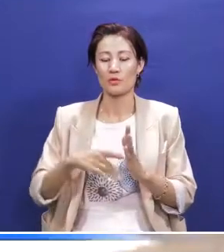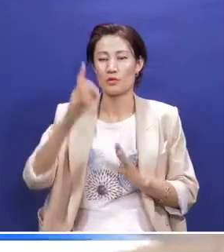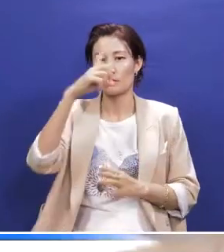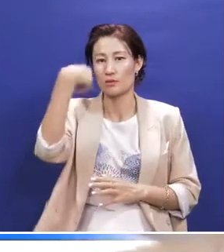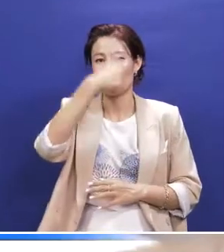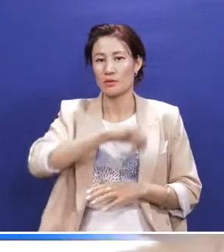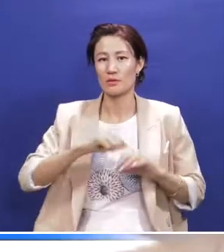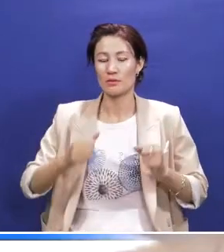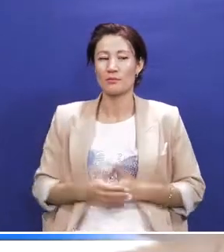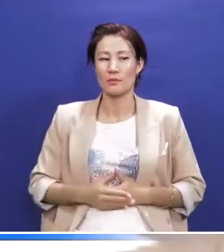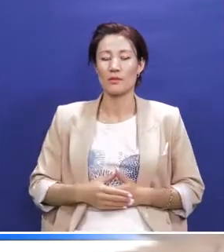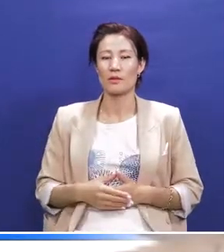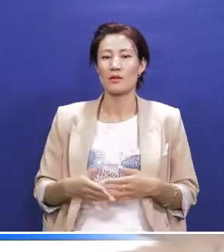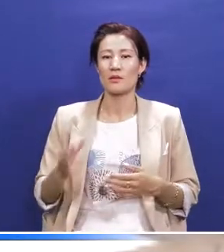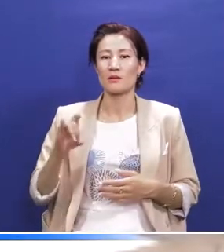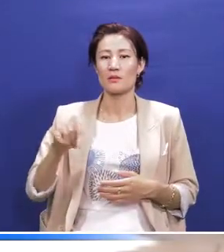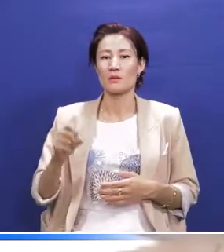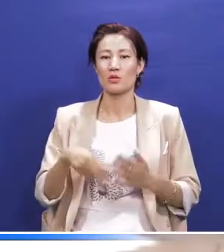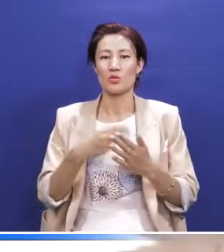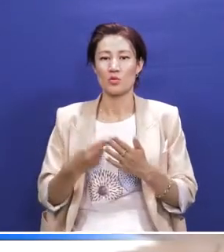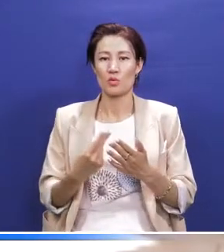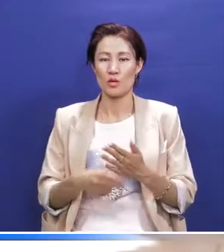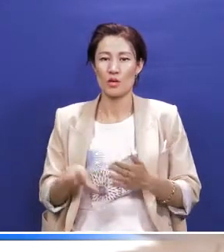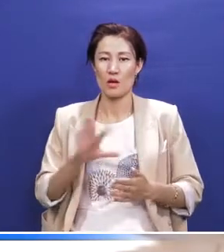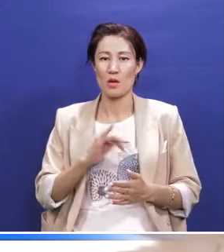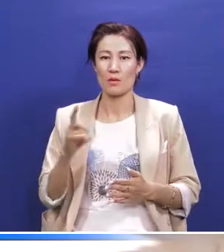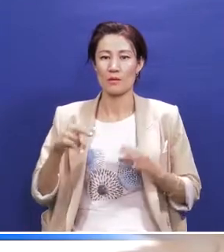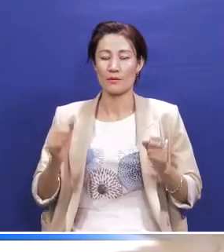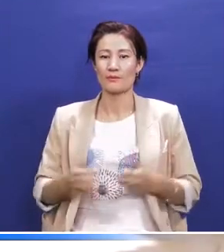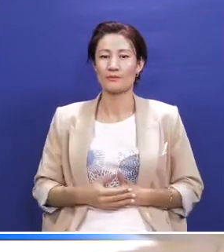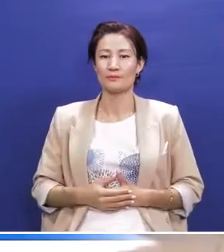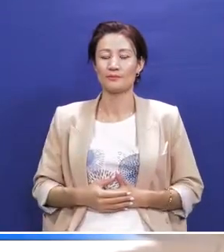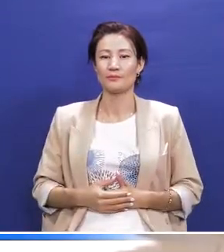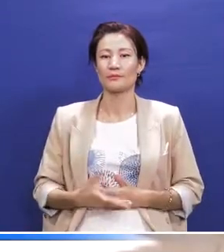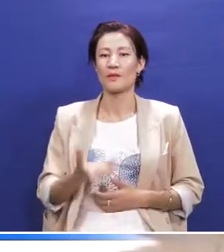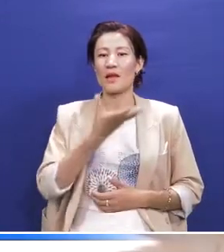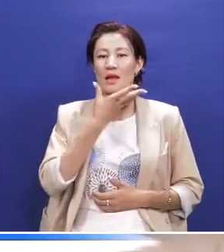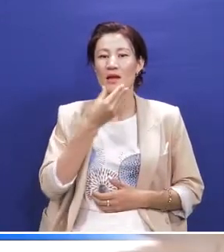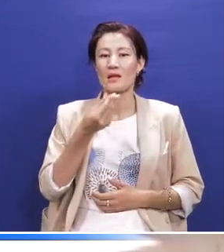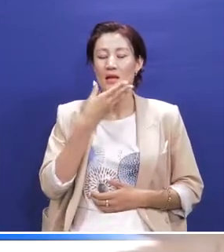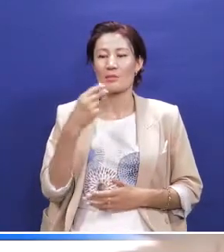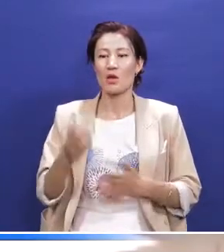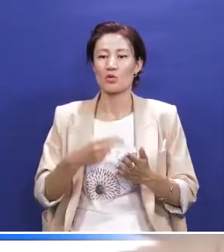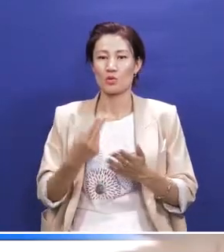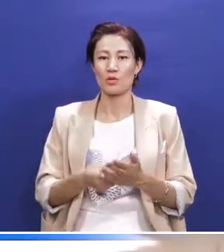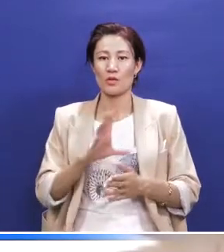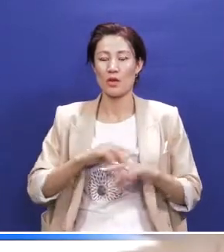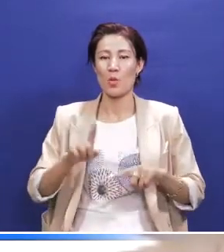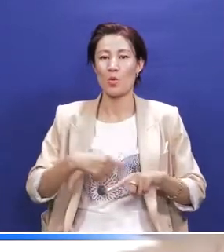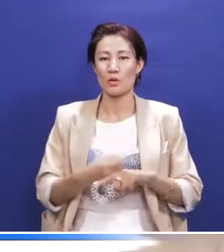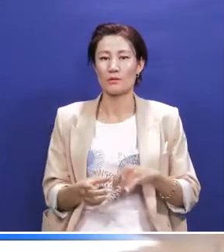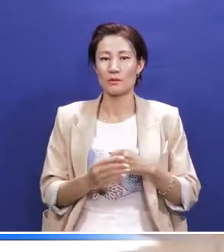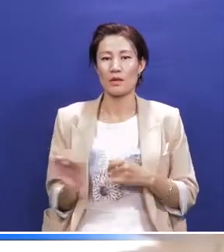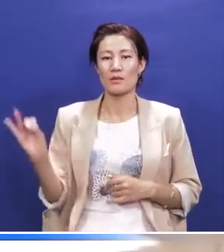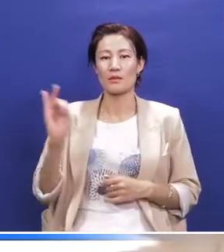жылы саяхатшы, суретші Кунның жақсы керемет суреттері бар. Осы жерде